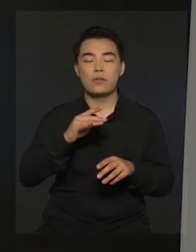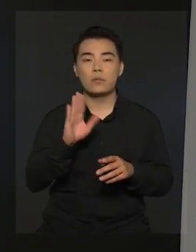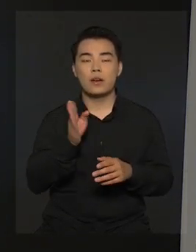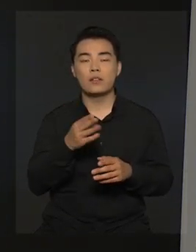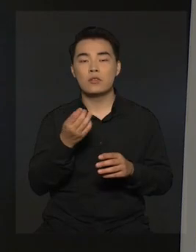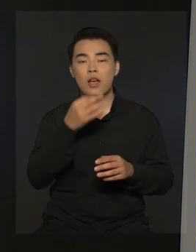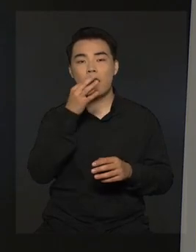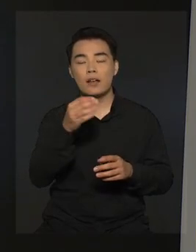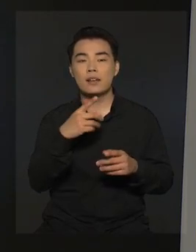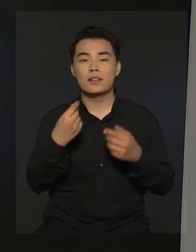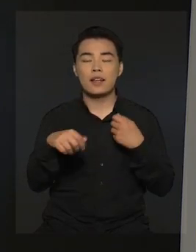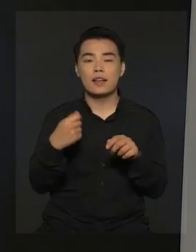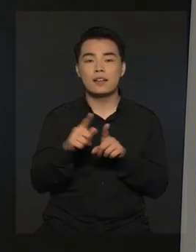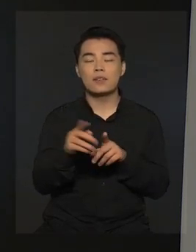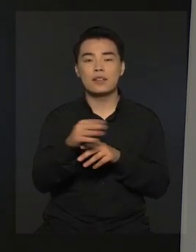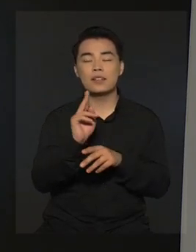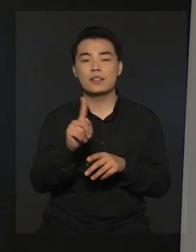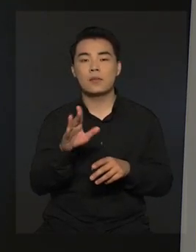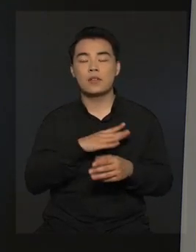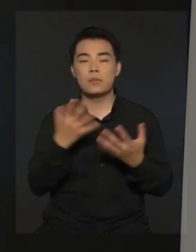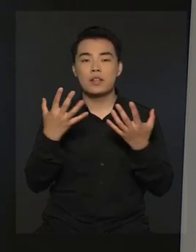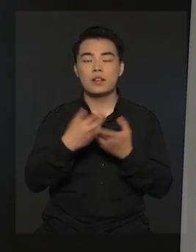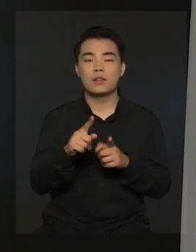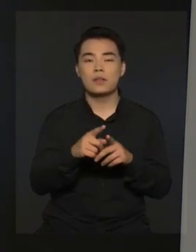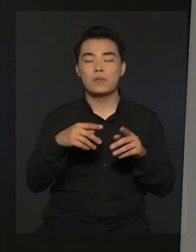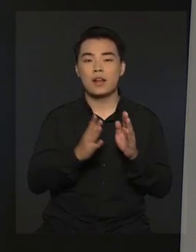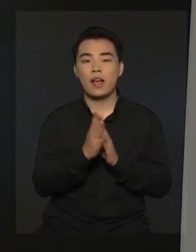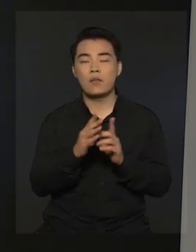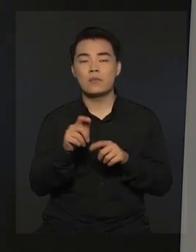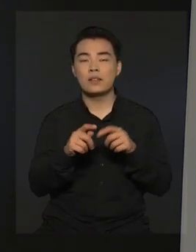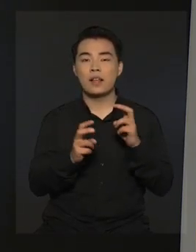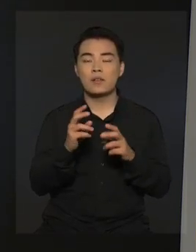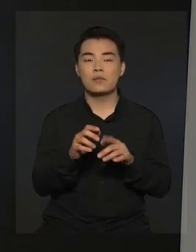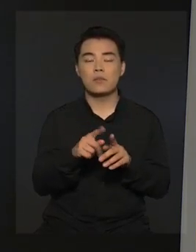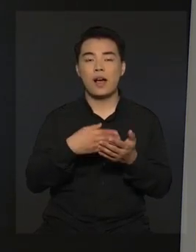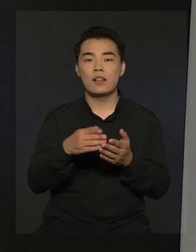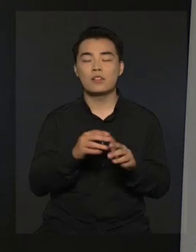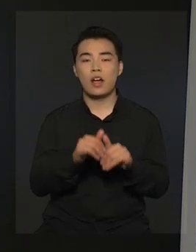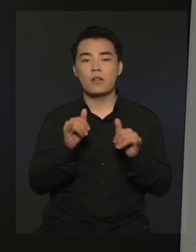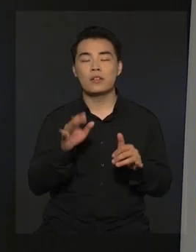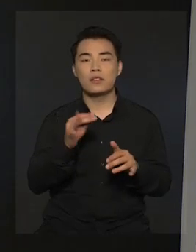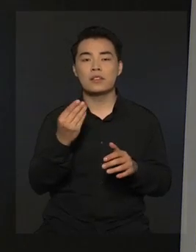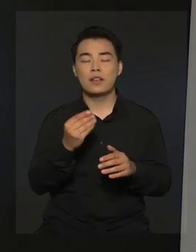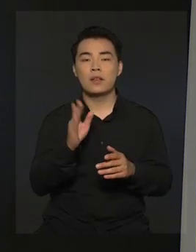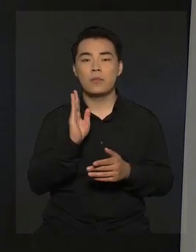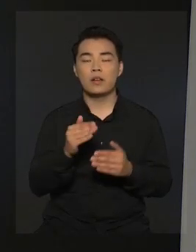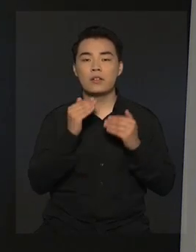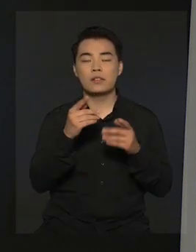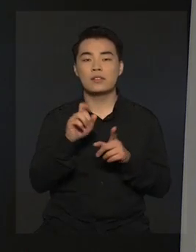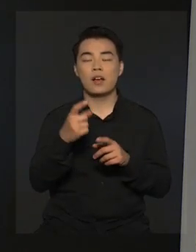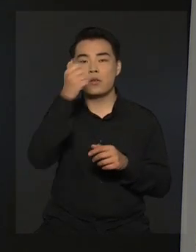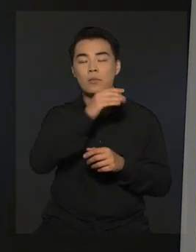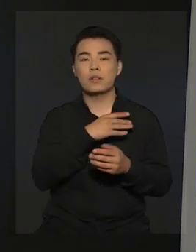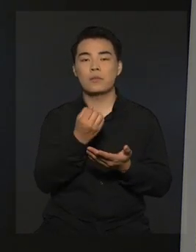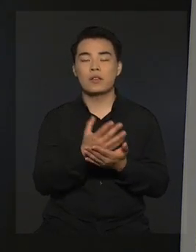тем, аналитики Ranking KZ подсчитали, что производство растительного масла в стране растет, вместе с ним и цены. За год оно